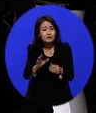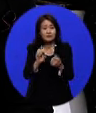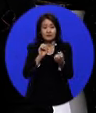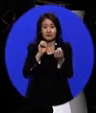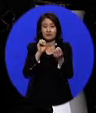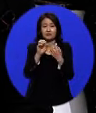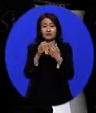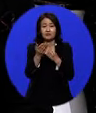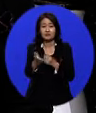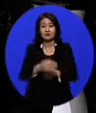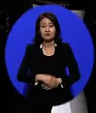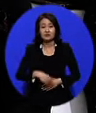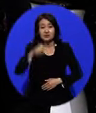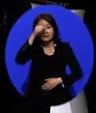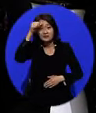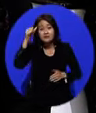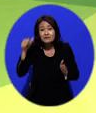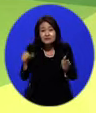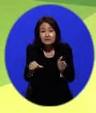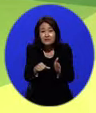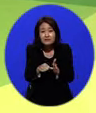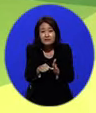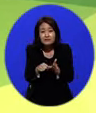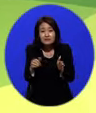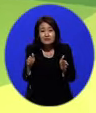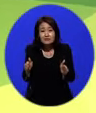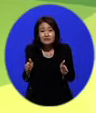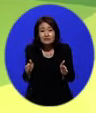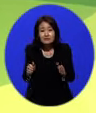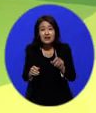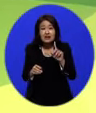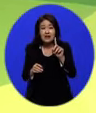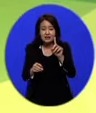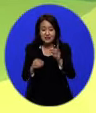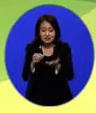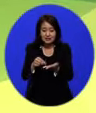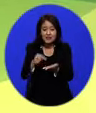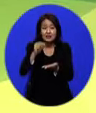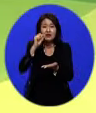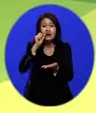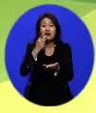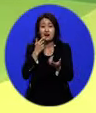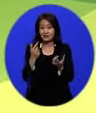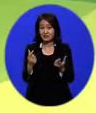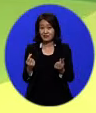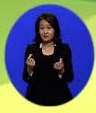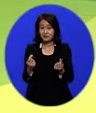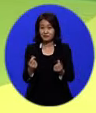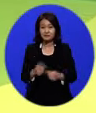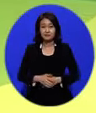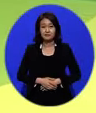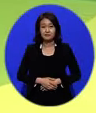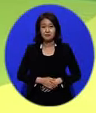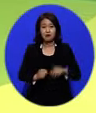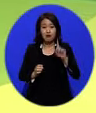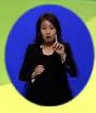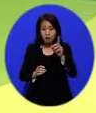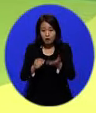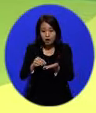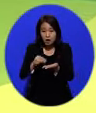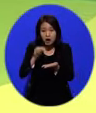합니다. 인생이란 한 잔의 차와 같단다. 네. 한 잔의 차와